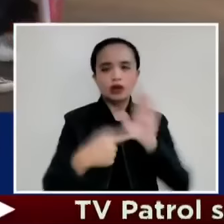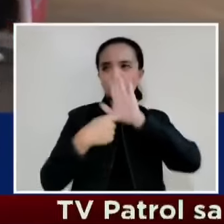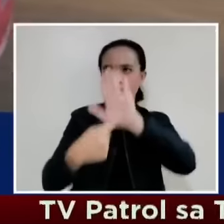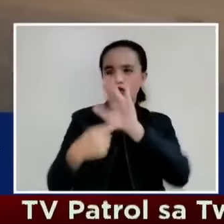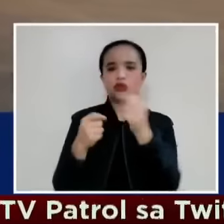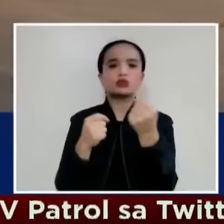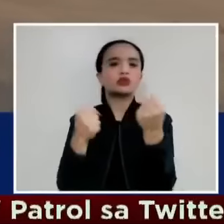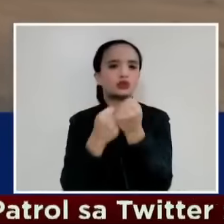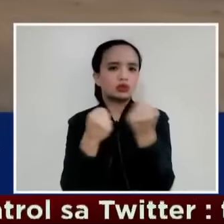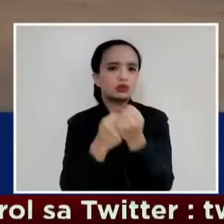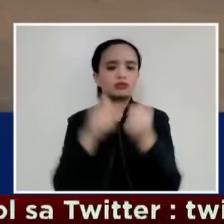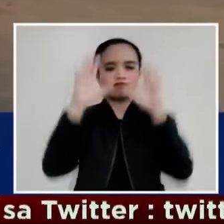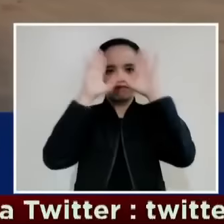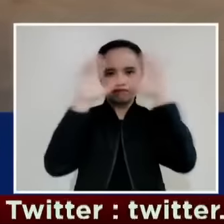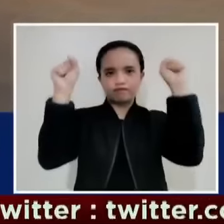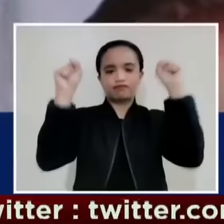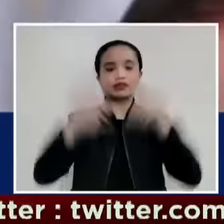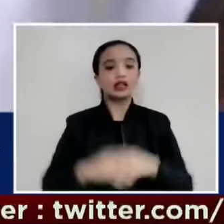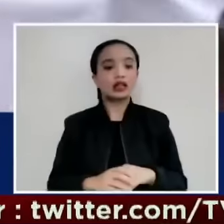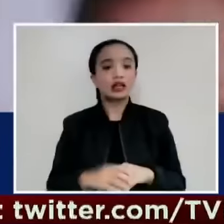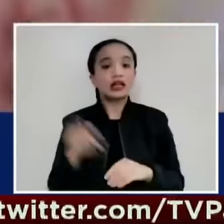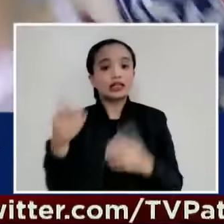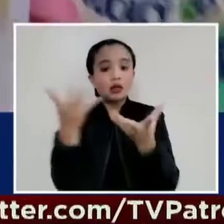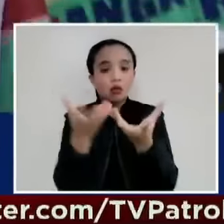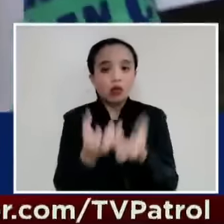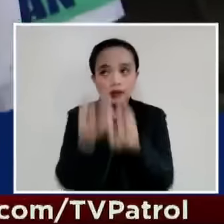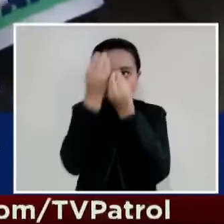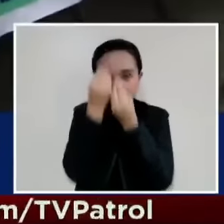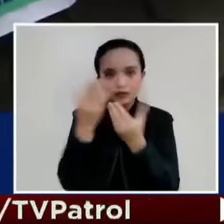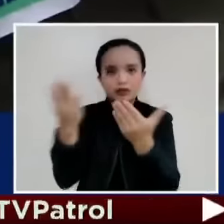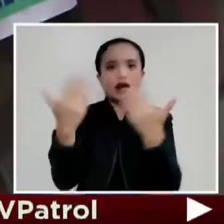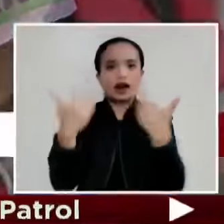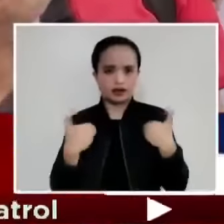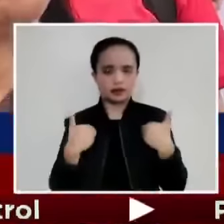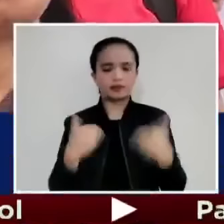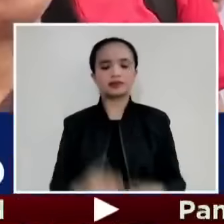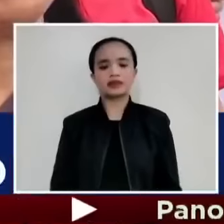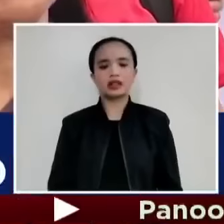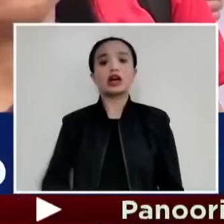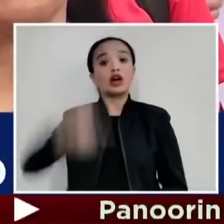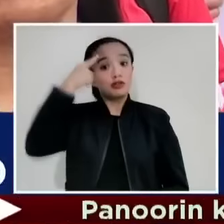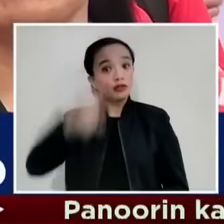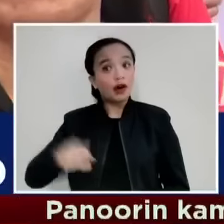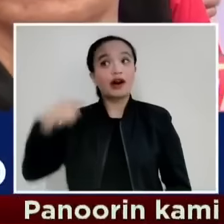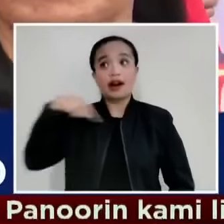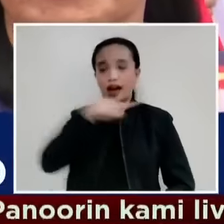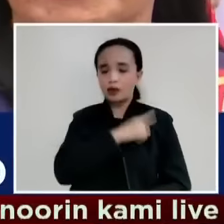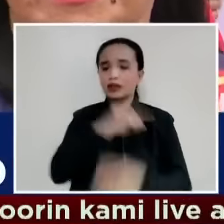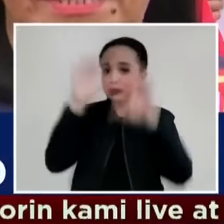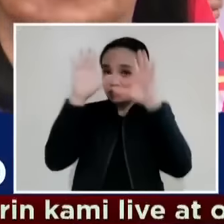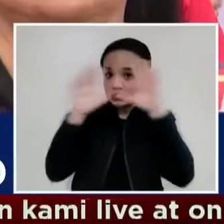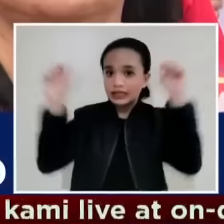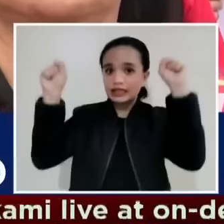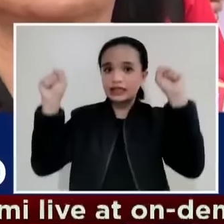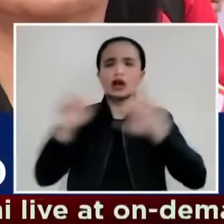Pangulo. May mga nais rin silang iparating sa Pangulo. Para sa aming mahal na Pangulo, ay huwag po siyang